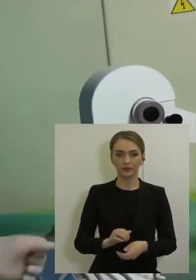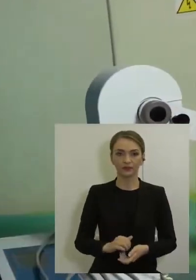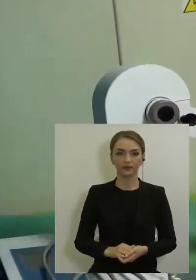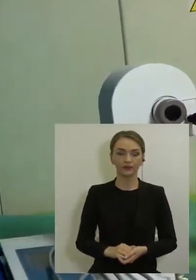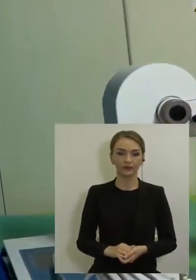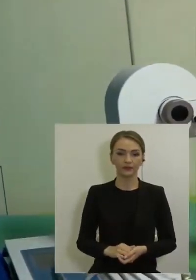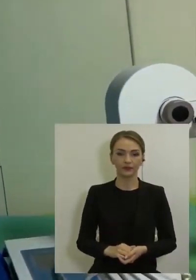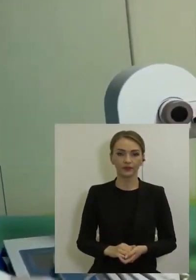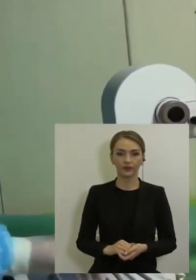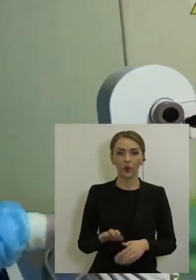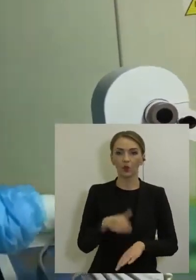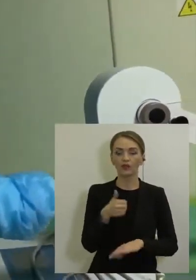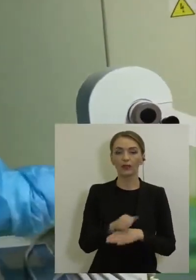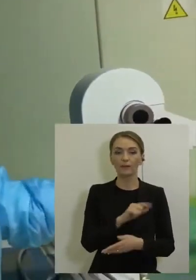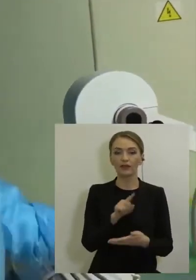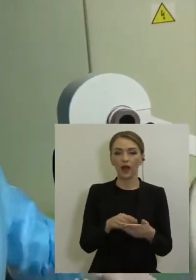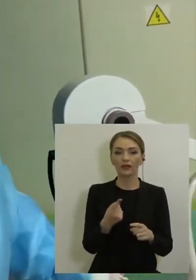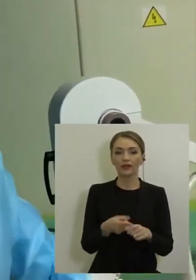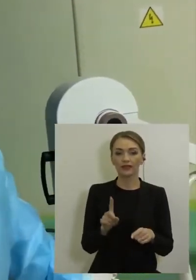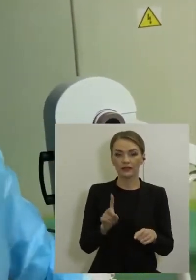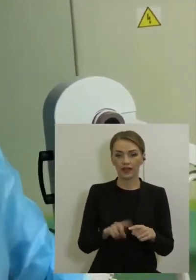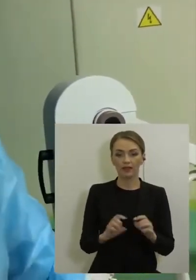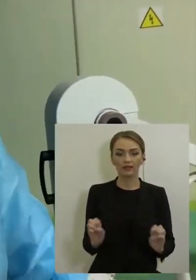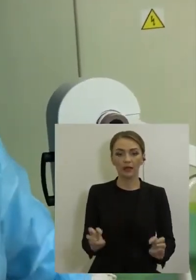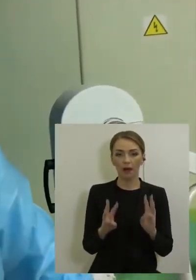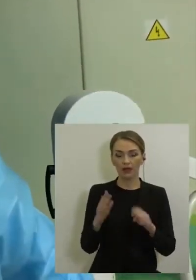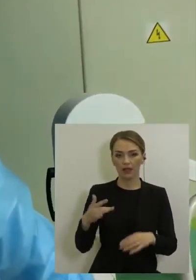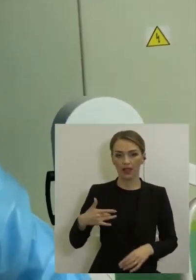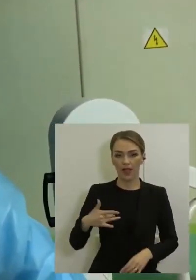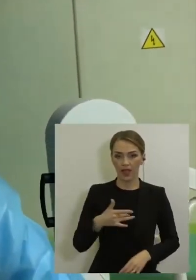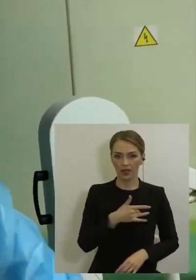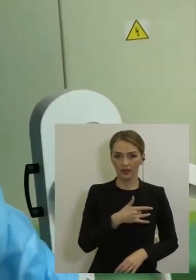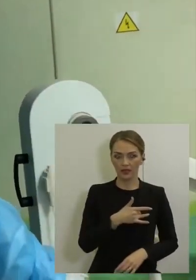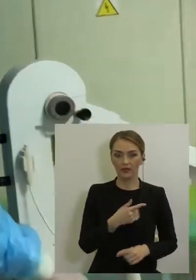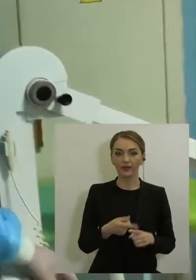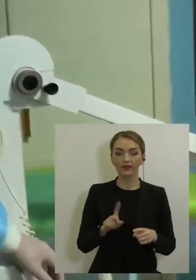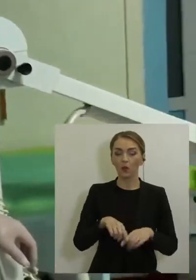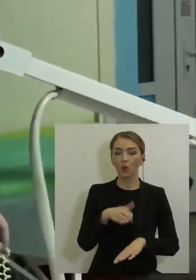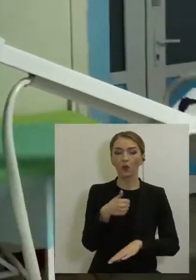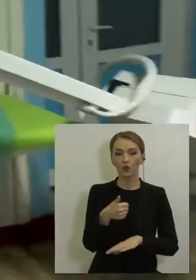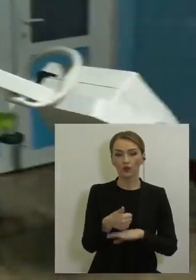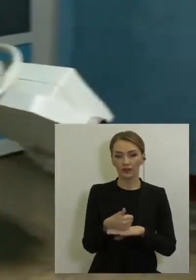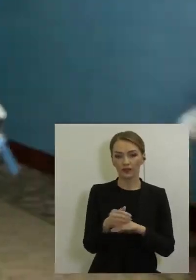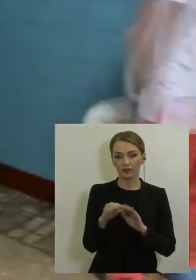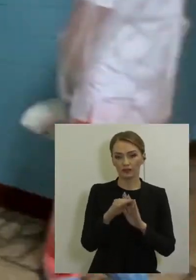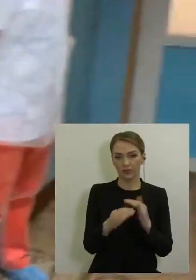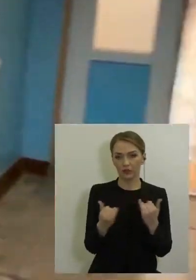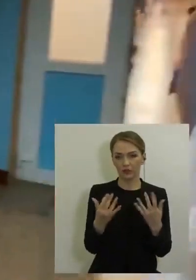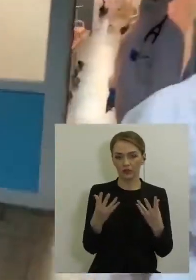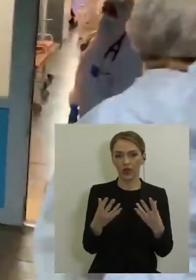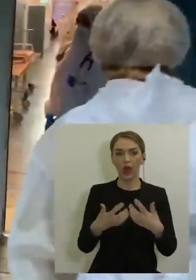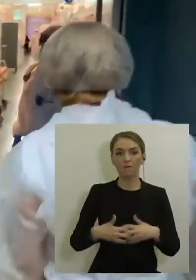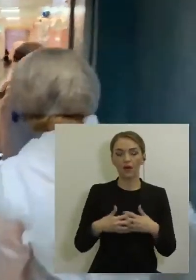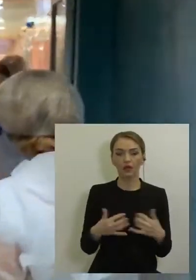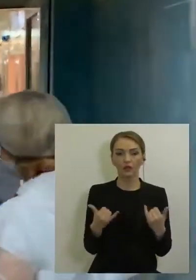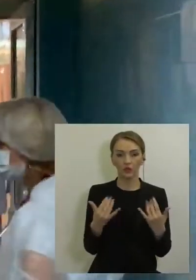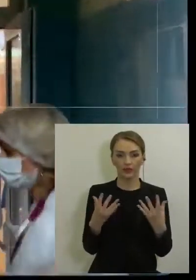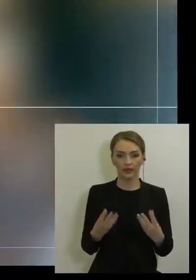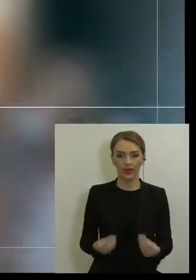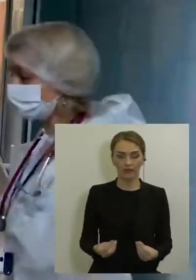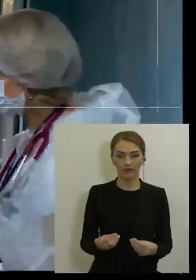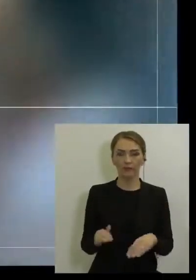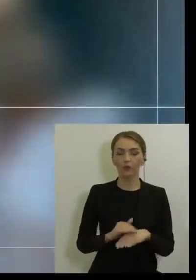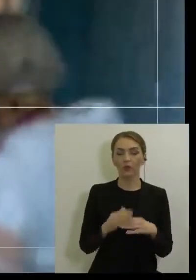що основне питання – це якраз запалення легенів, і це основний апарат на сьогоднішній день. Добрий день.